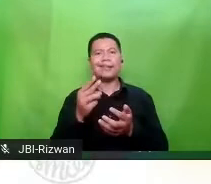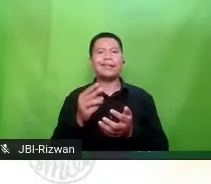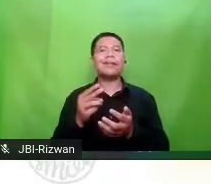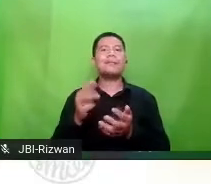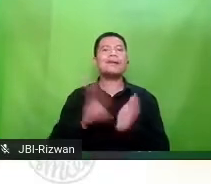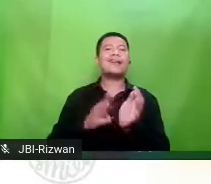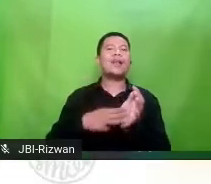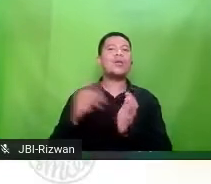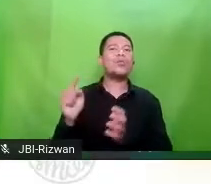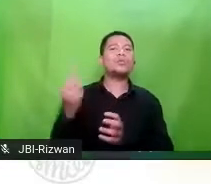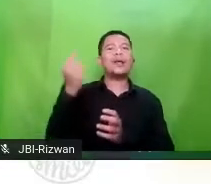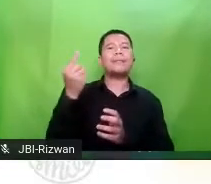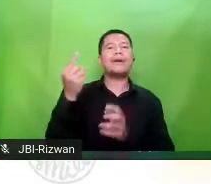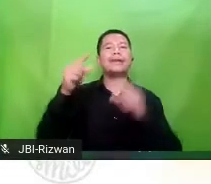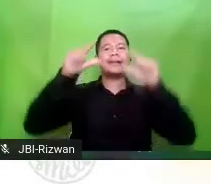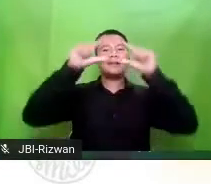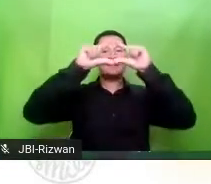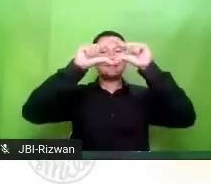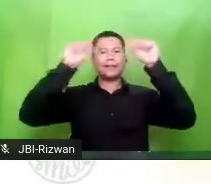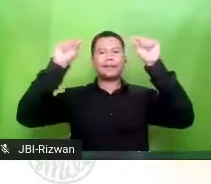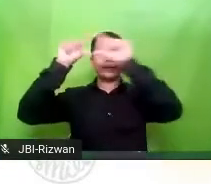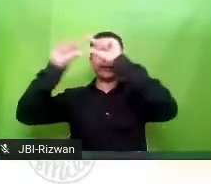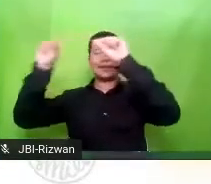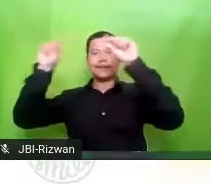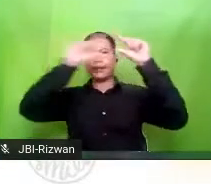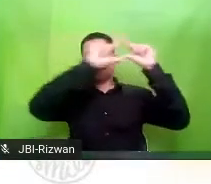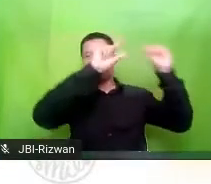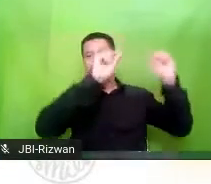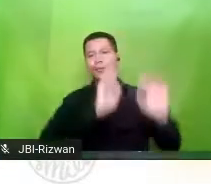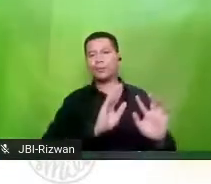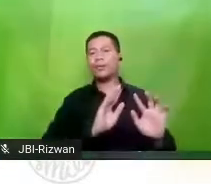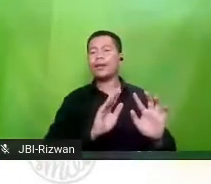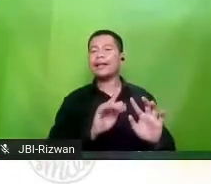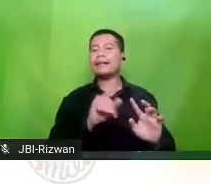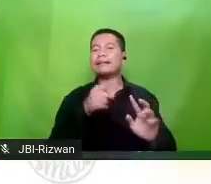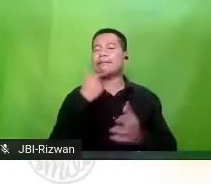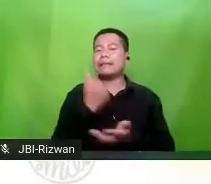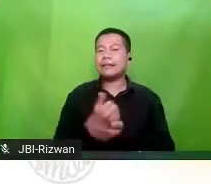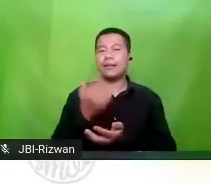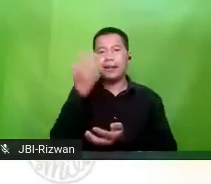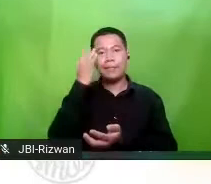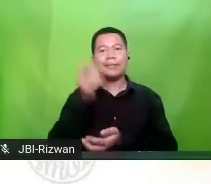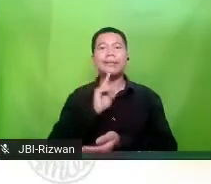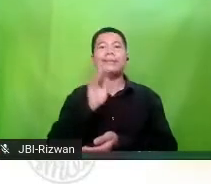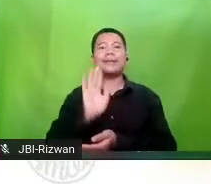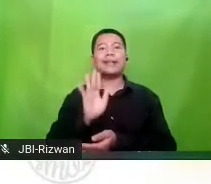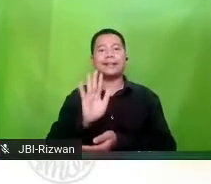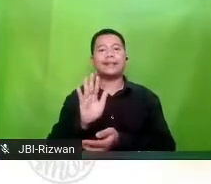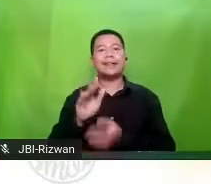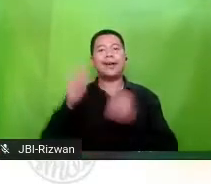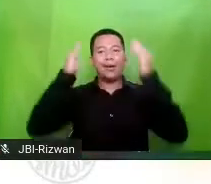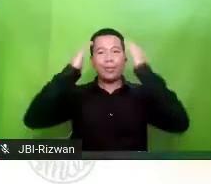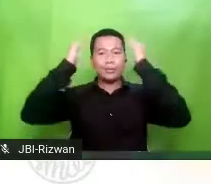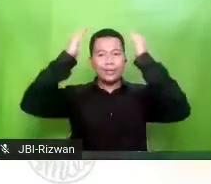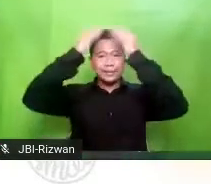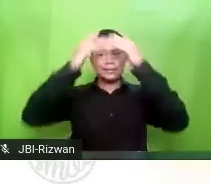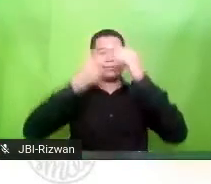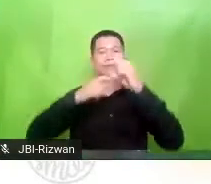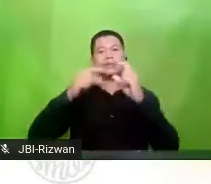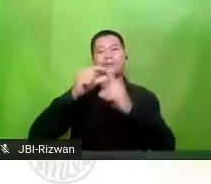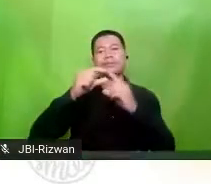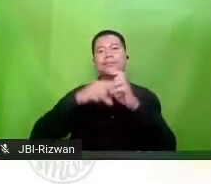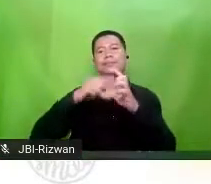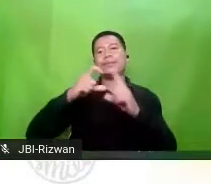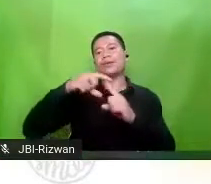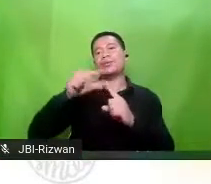yang 3 di atas. Nah, ini penting karena nanti pada kasus autism spectrum disorder, andai kata kita terapi pun dan kita